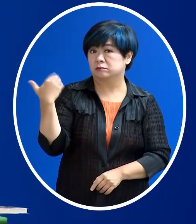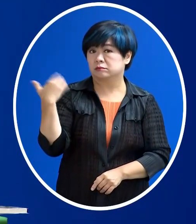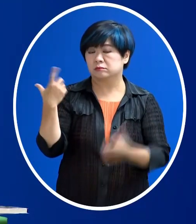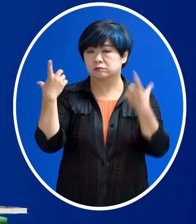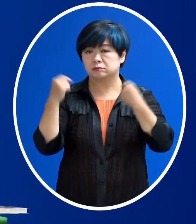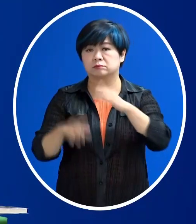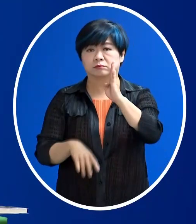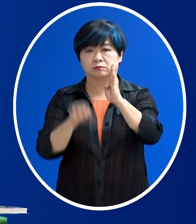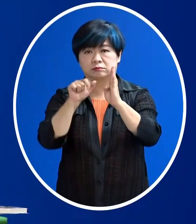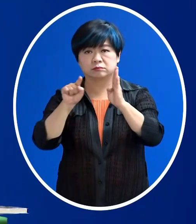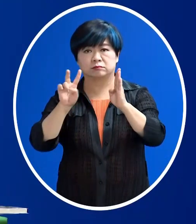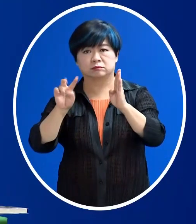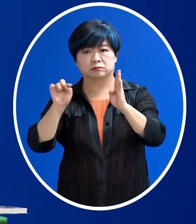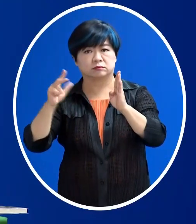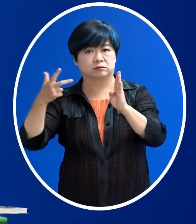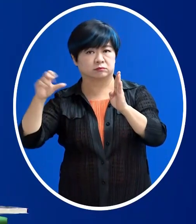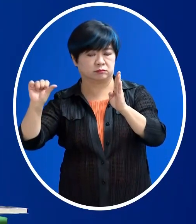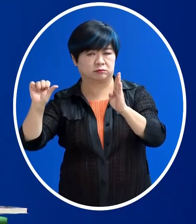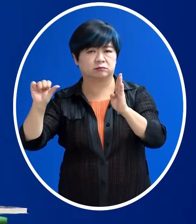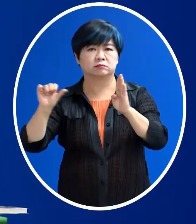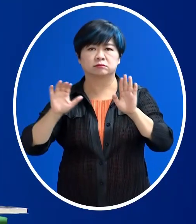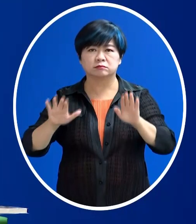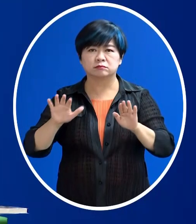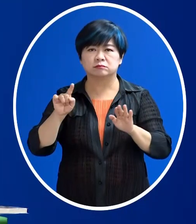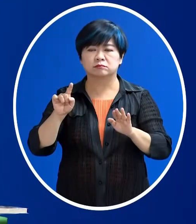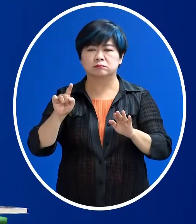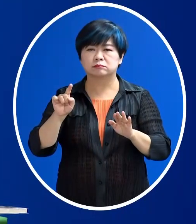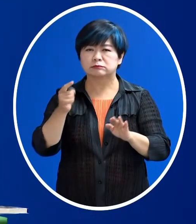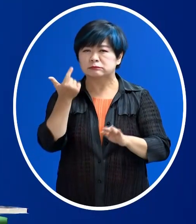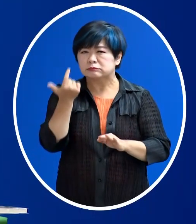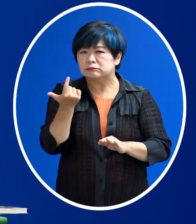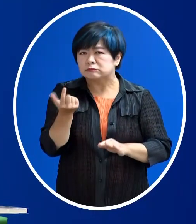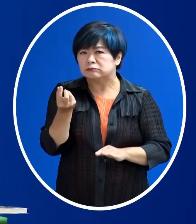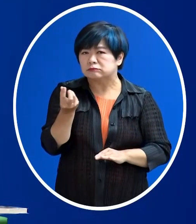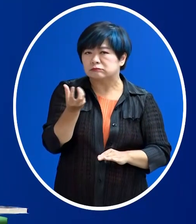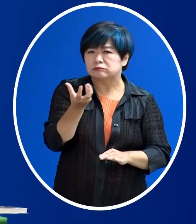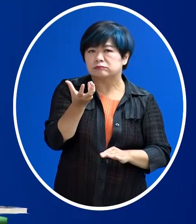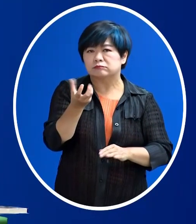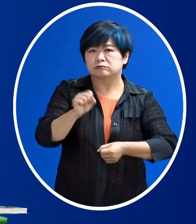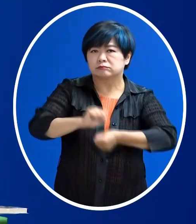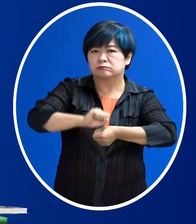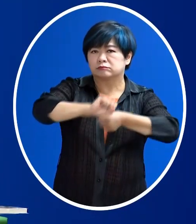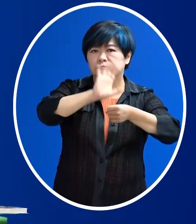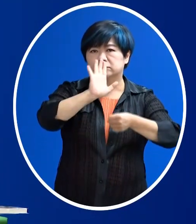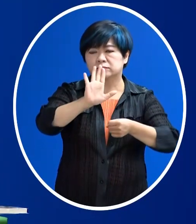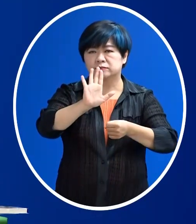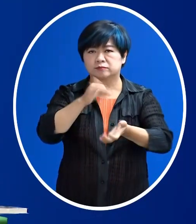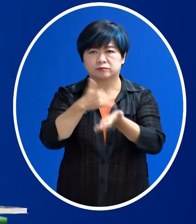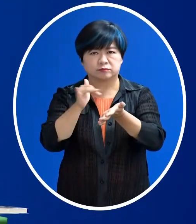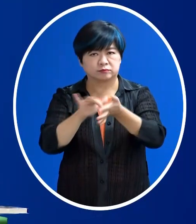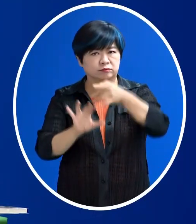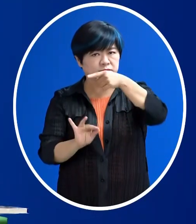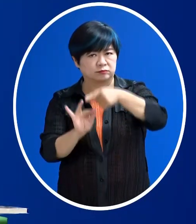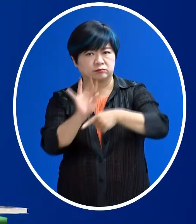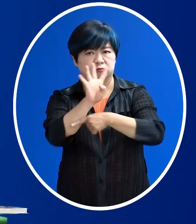个 BA.2.75 目前也在稳定的增加中，它的增加的占比已经